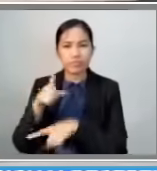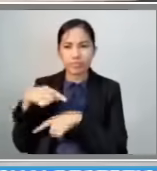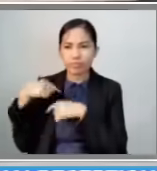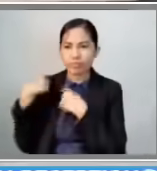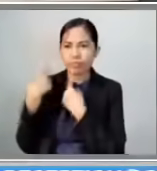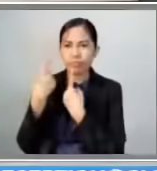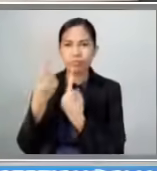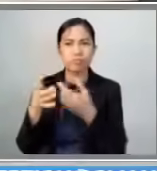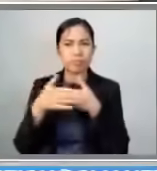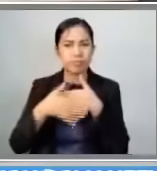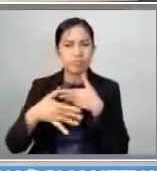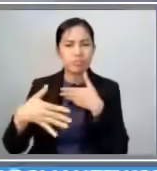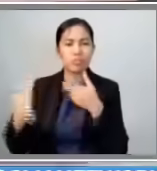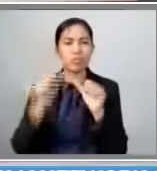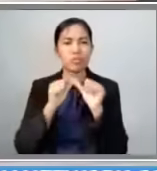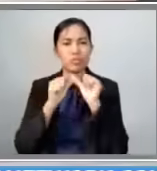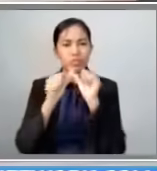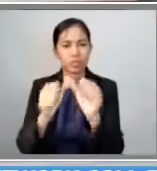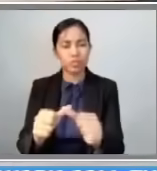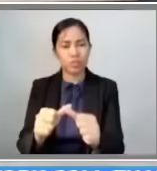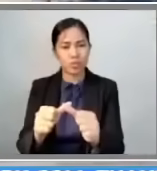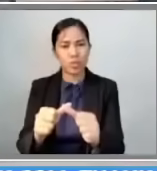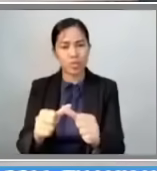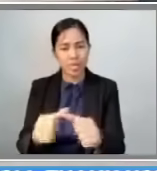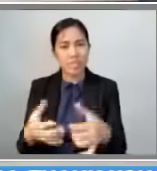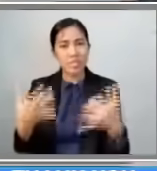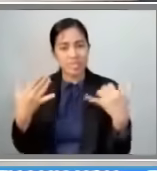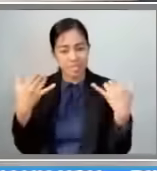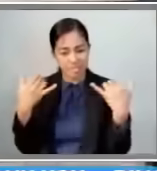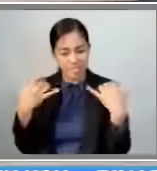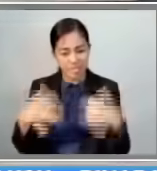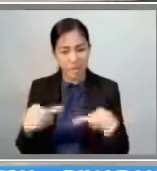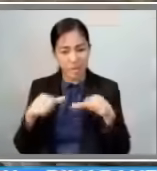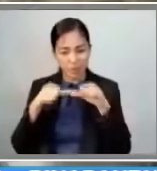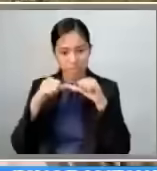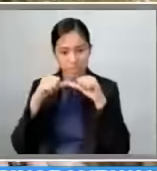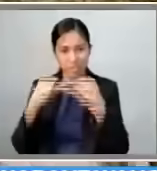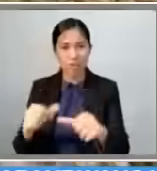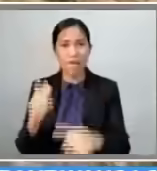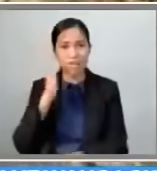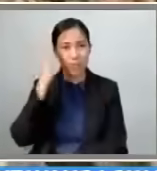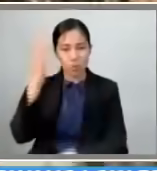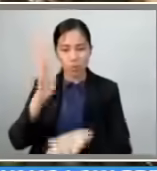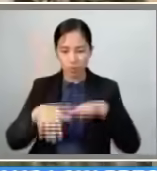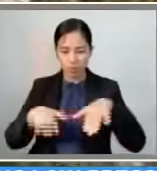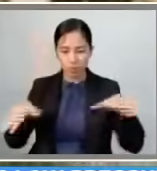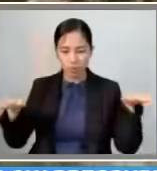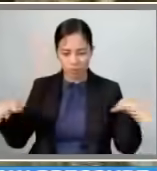ngayon. Hahayaan ba natin kaharapin pa rin ito ng mga susunod na henerasyon?